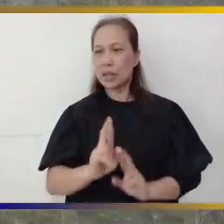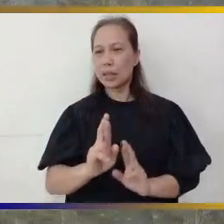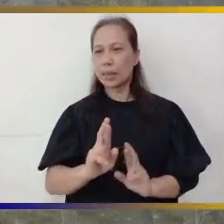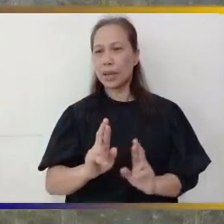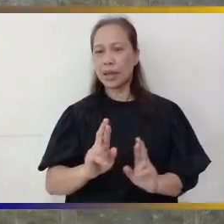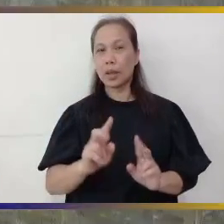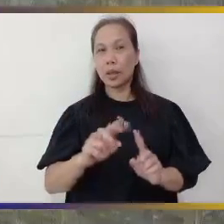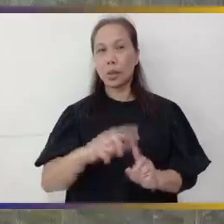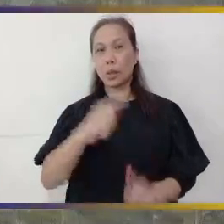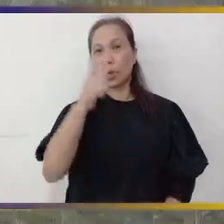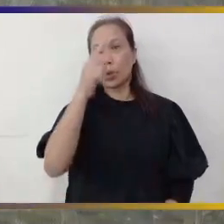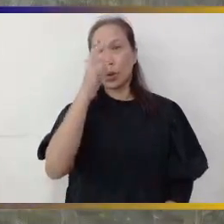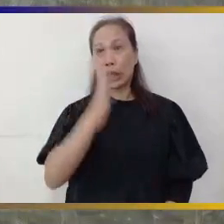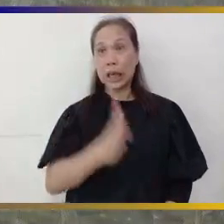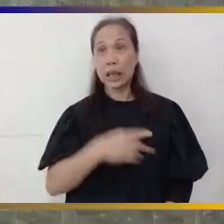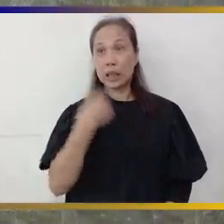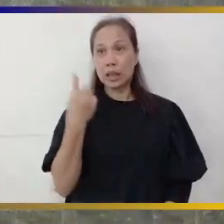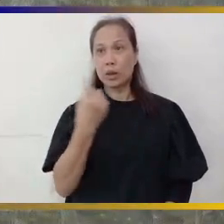Only